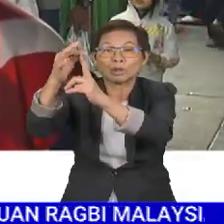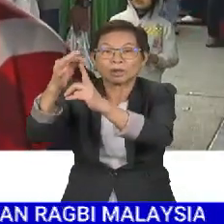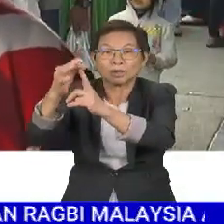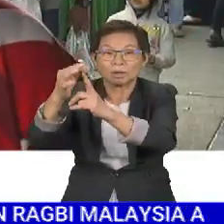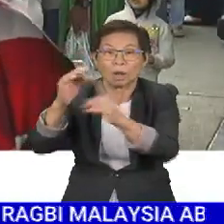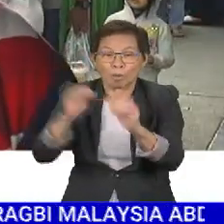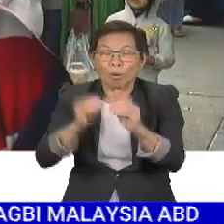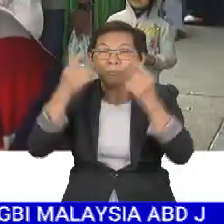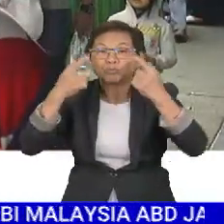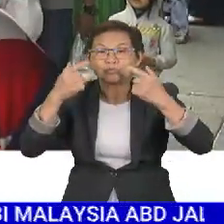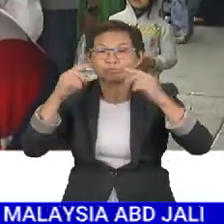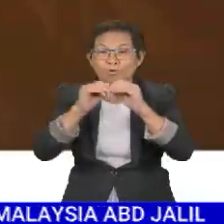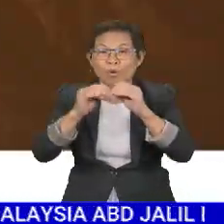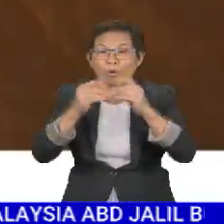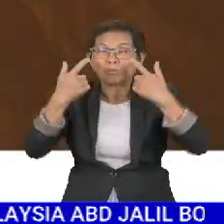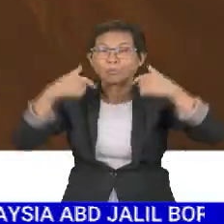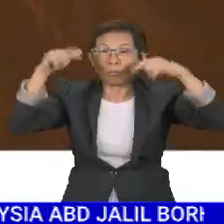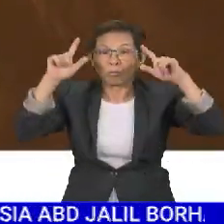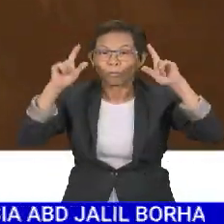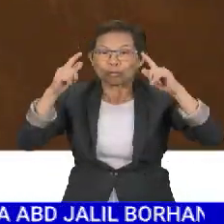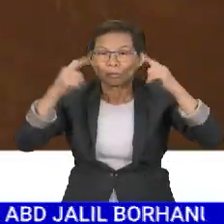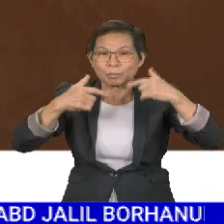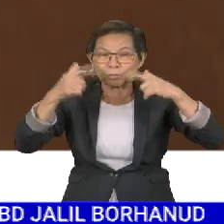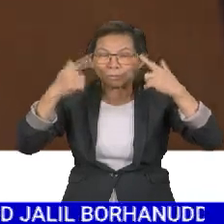yang telah kami Jalan Kali ini